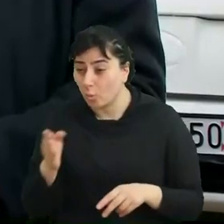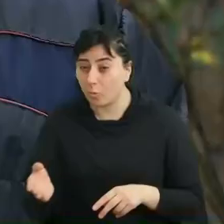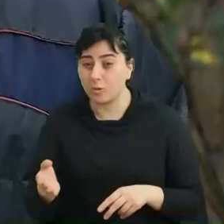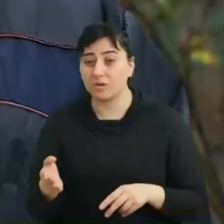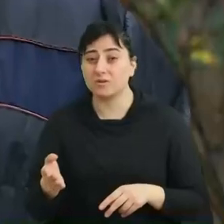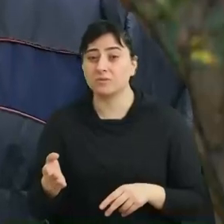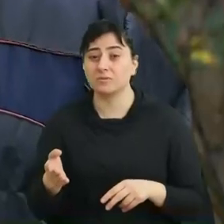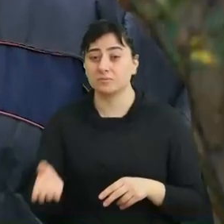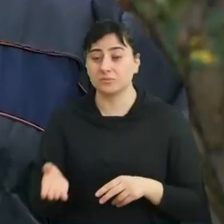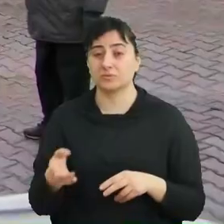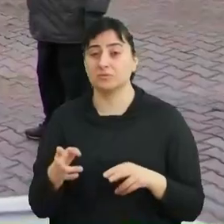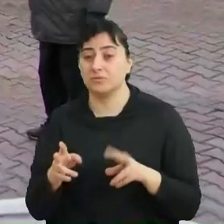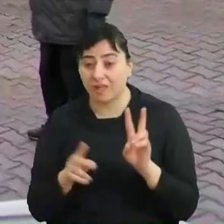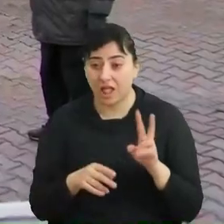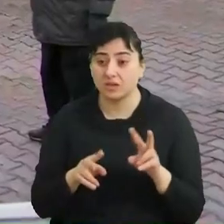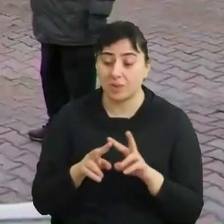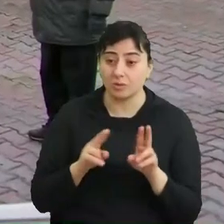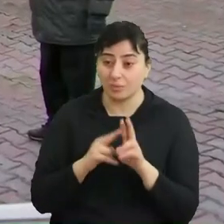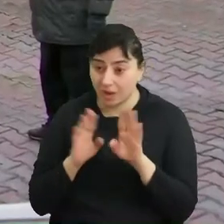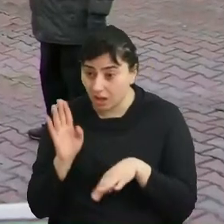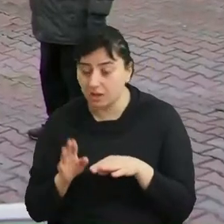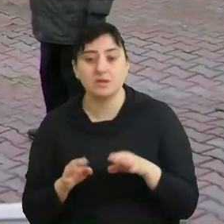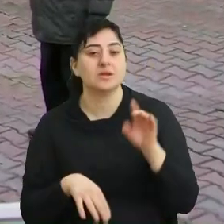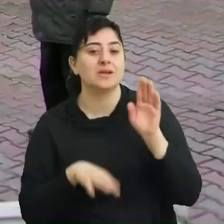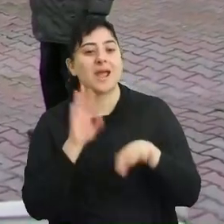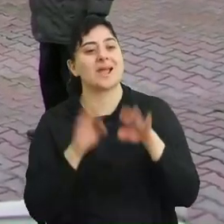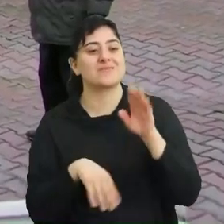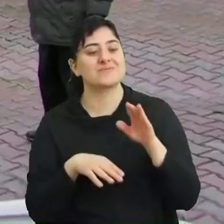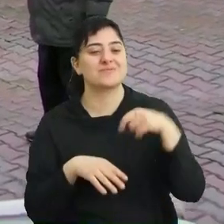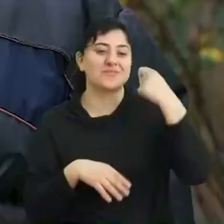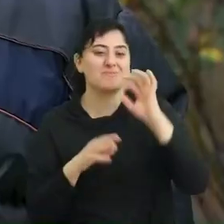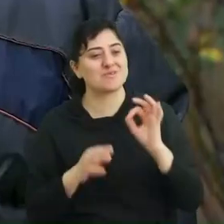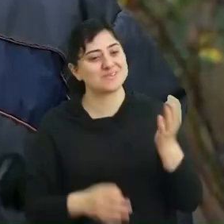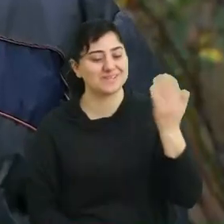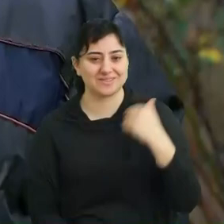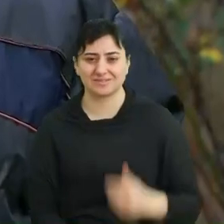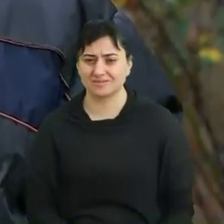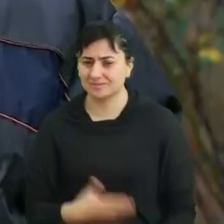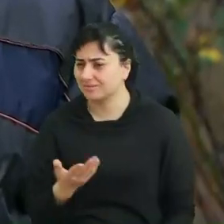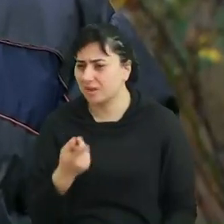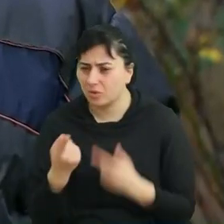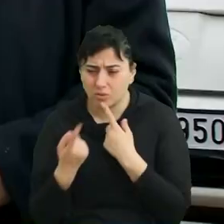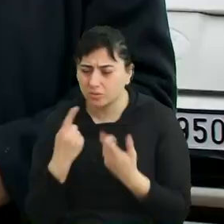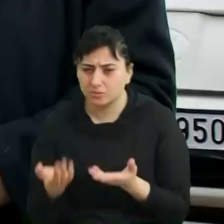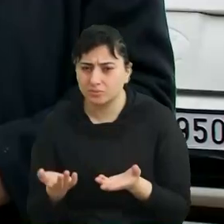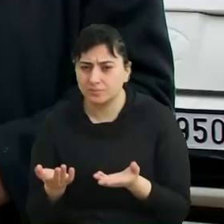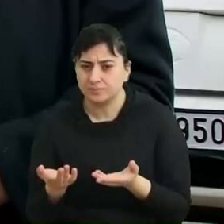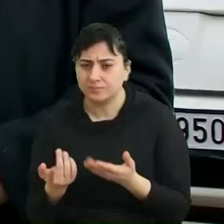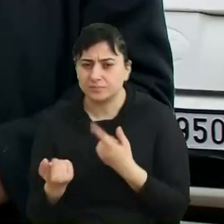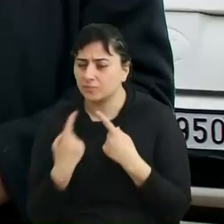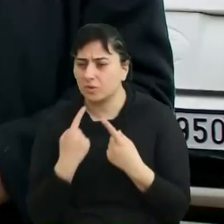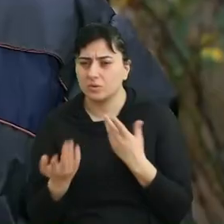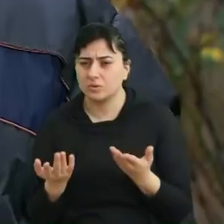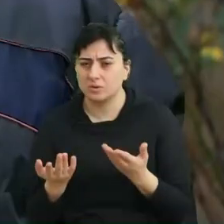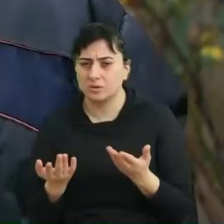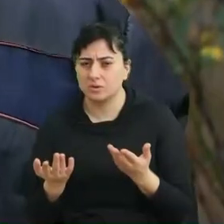Veliaht Mahmut Kemal mi oynayacak? Nurhan aradı. Reklam filmi var. Gelin bir konuşalım dedi. Ya neyi konuşuyorsunuz ya? Neyi